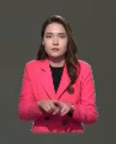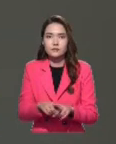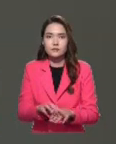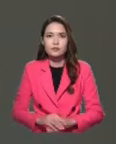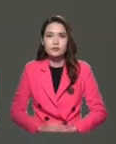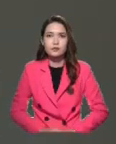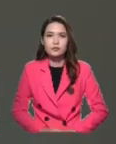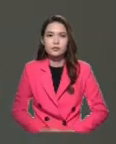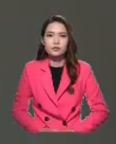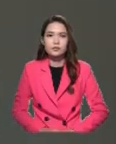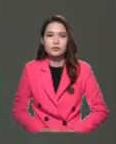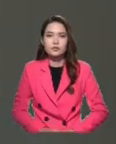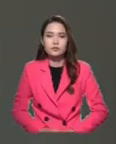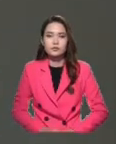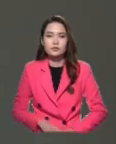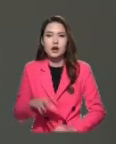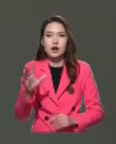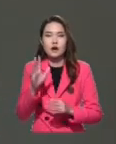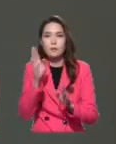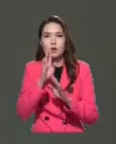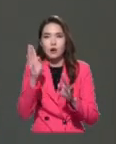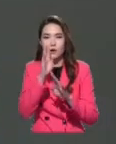поможешь. Скорую помощь только ждать.